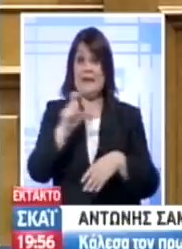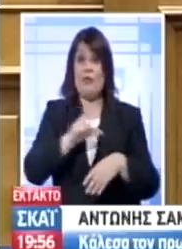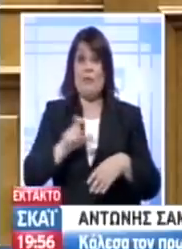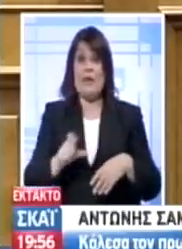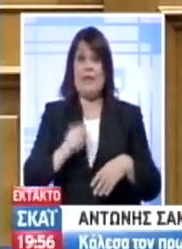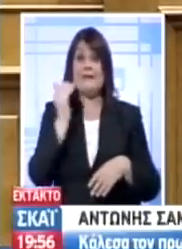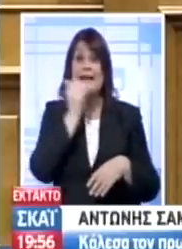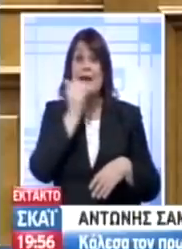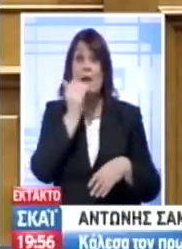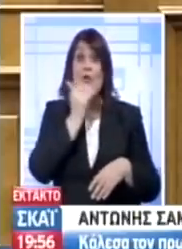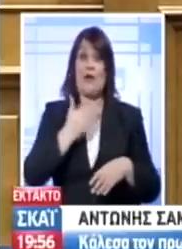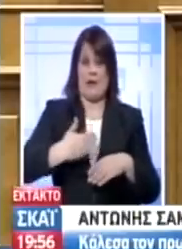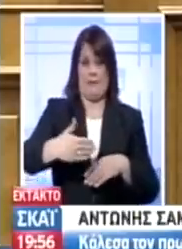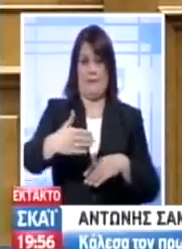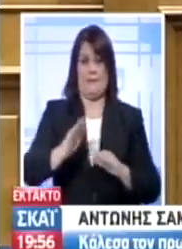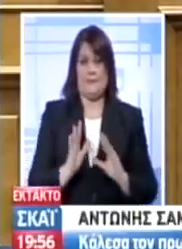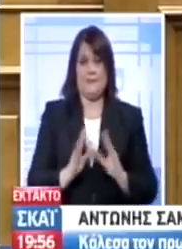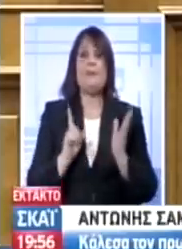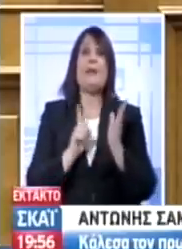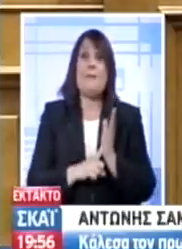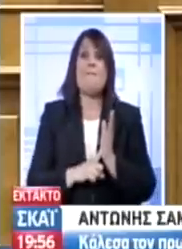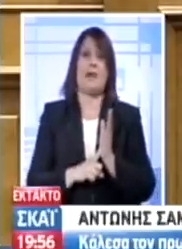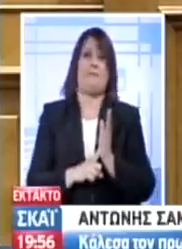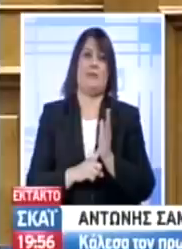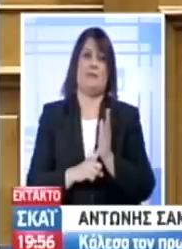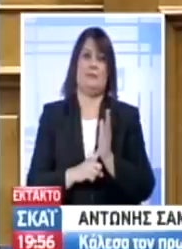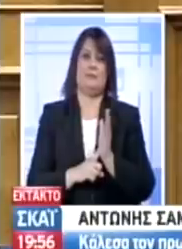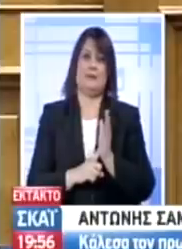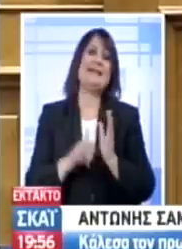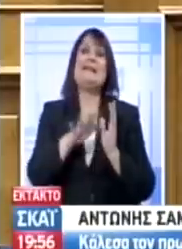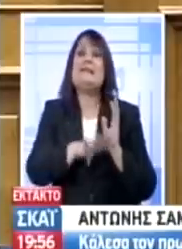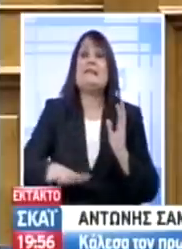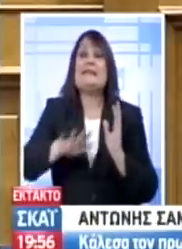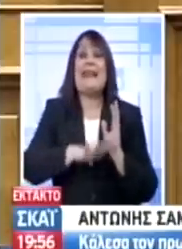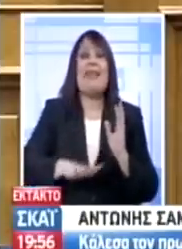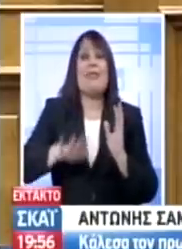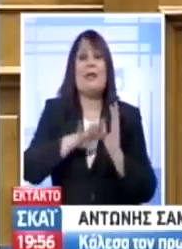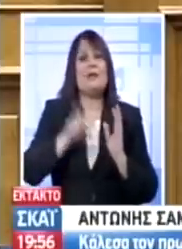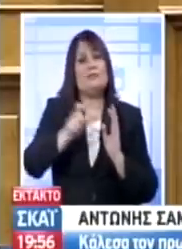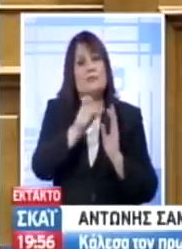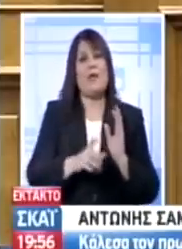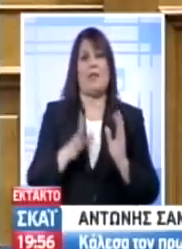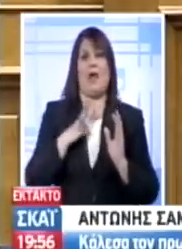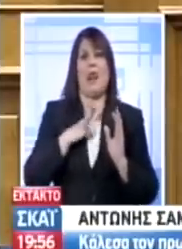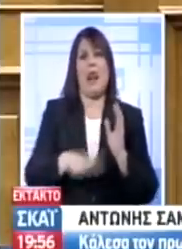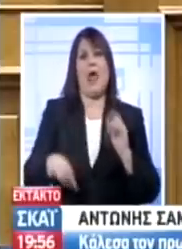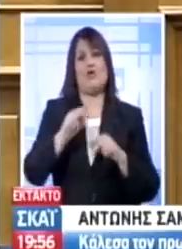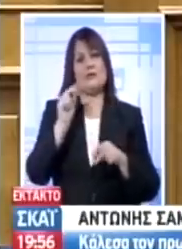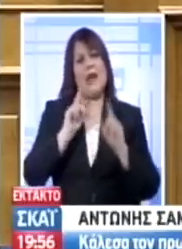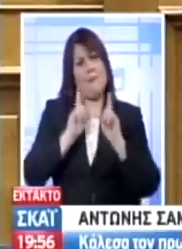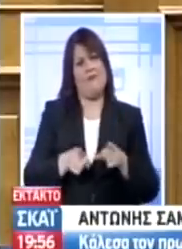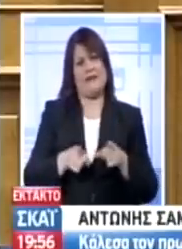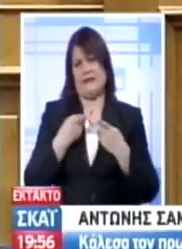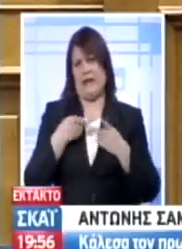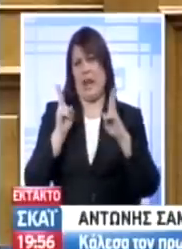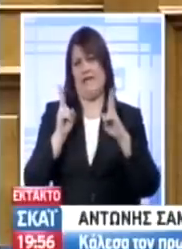δυνατόν, σημαίνει ακόμα ότι πρέπει να εξασφαλιστούν οι συνθήκες για να εκφραστεί ελεύθερα το φρόνημα του ελληνικού λαού. Να φύγει